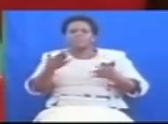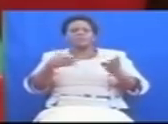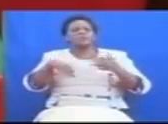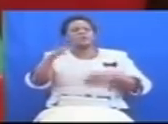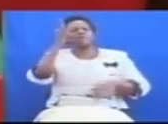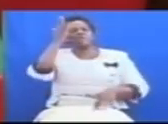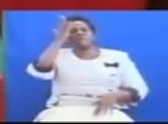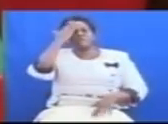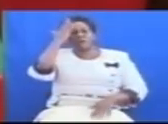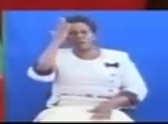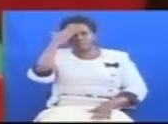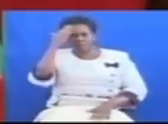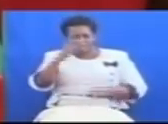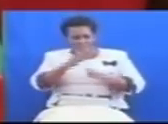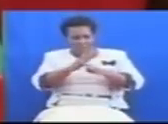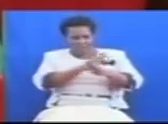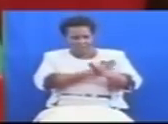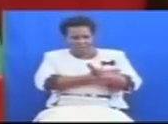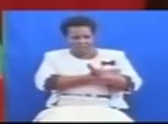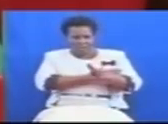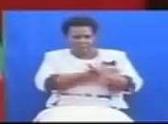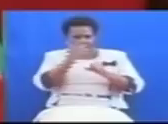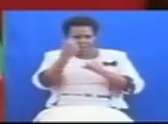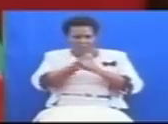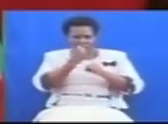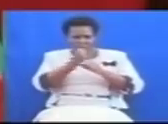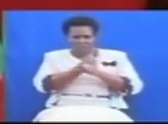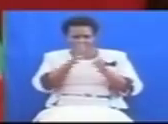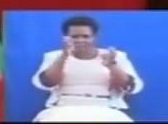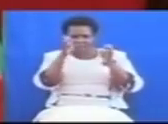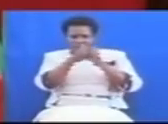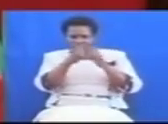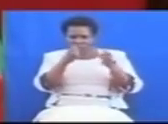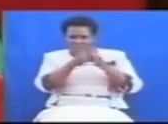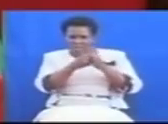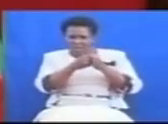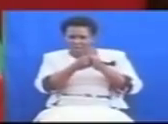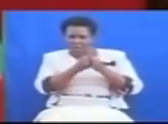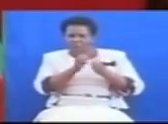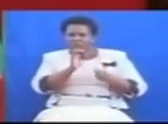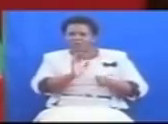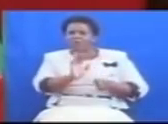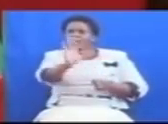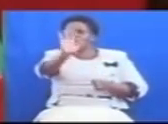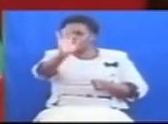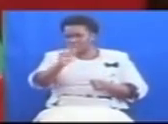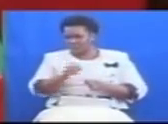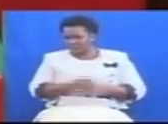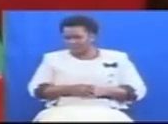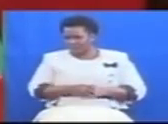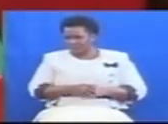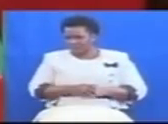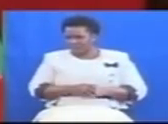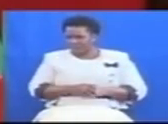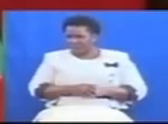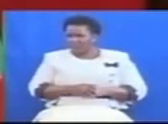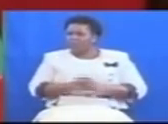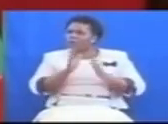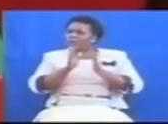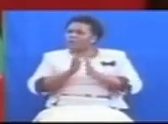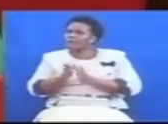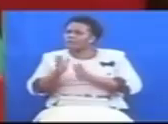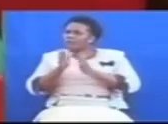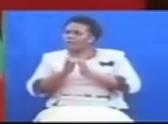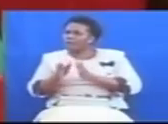Waziri, kabla kufanya hivi vikao vyao vya pamoja vya mashirikiano, wanajiandaa kwa ratiba ya pande zote mbili